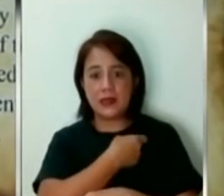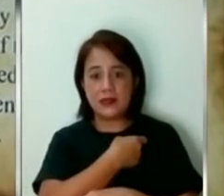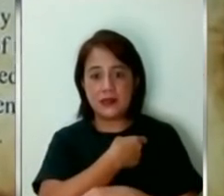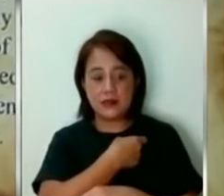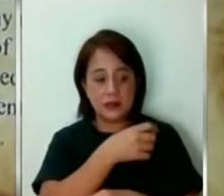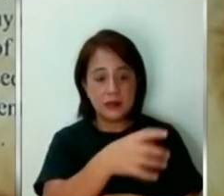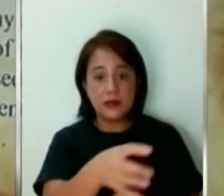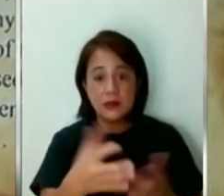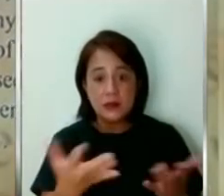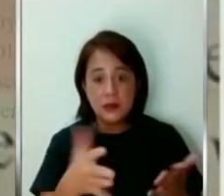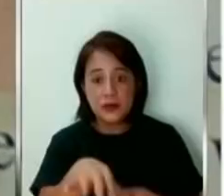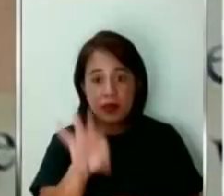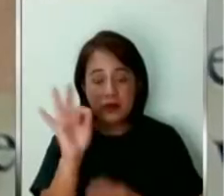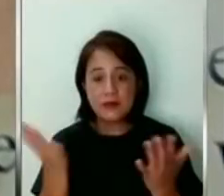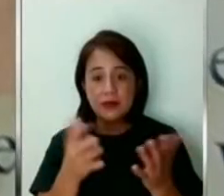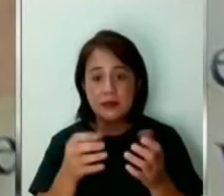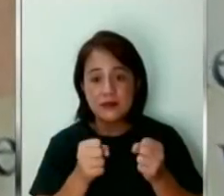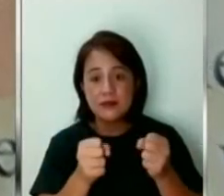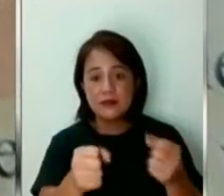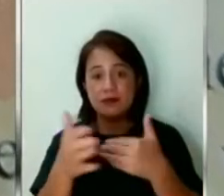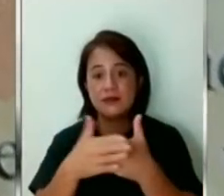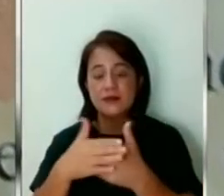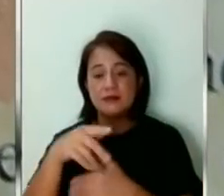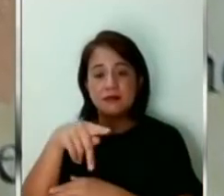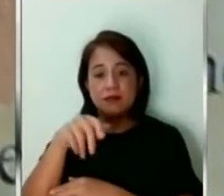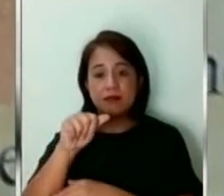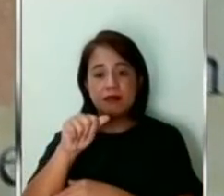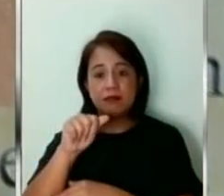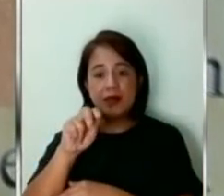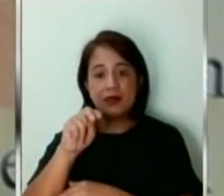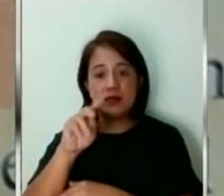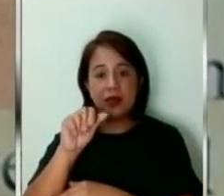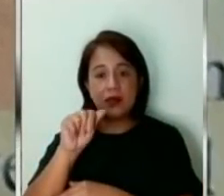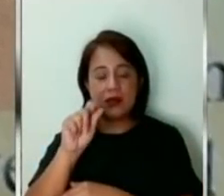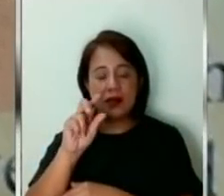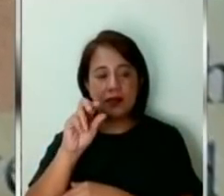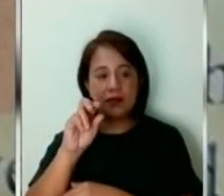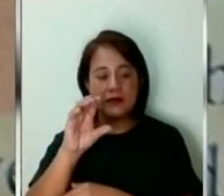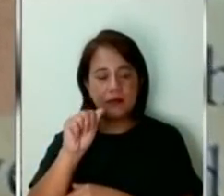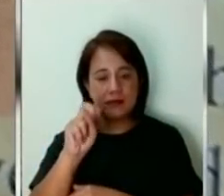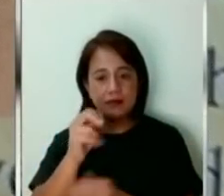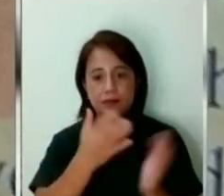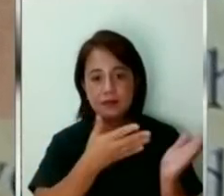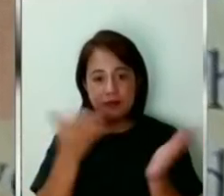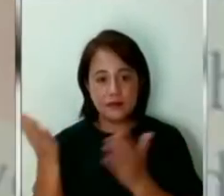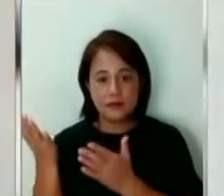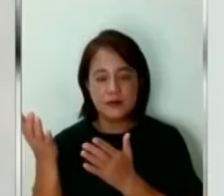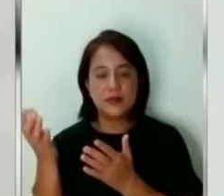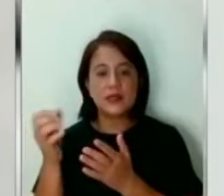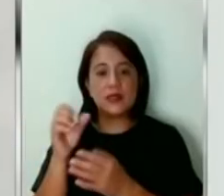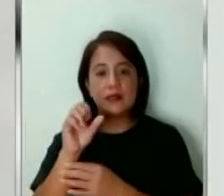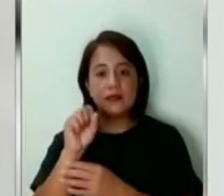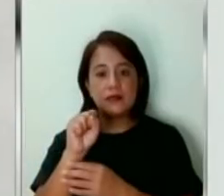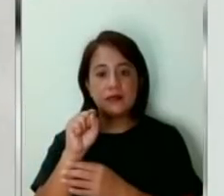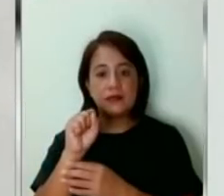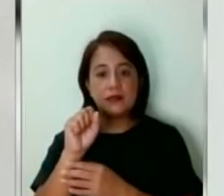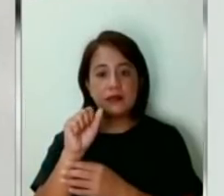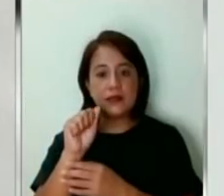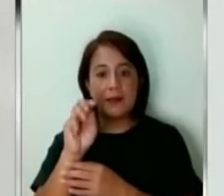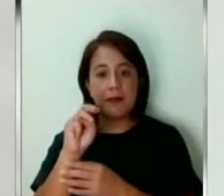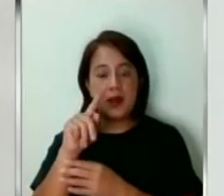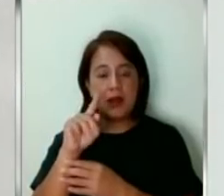sa bahagi ng Pandacan. Dinala raw ang imahe sa simbahan ng Loreto sa Sampaloc, pero ilang beses daw itong nawala at